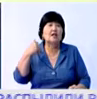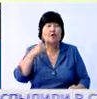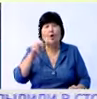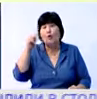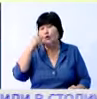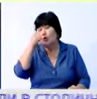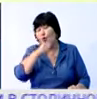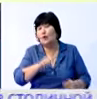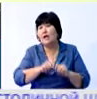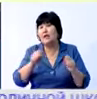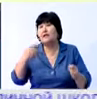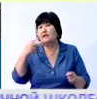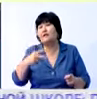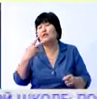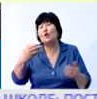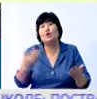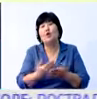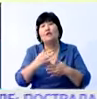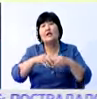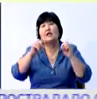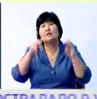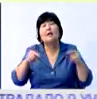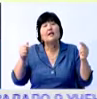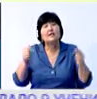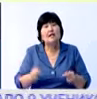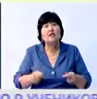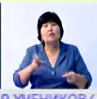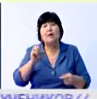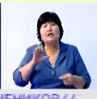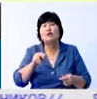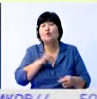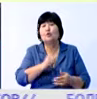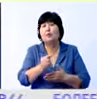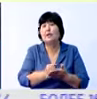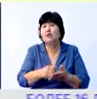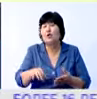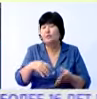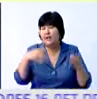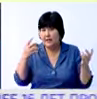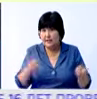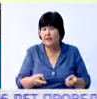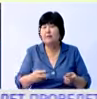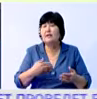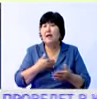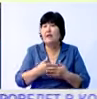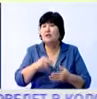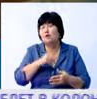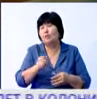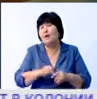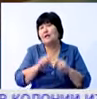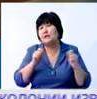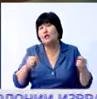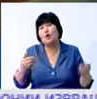учебном году открытый 22 новой специальности соответствии с баланса трудовых ресурсов области необходимо активизировать работу по созданию